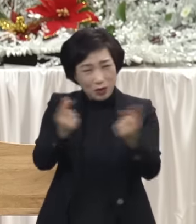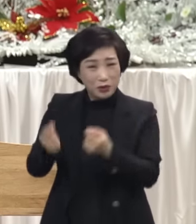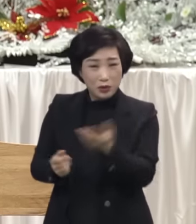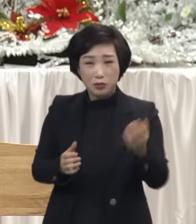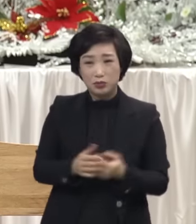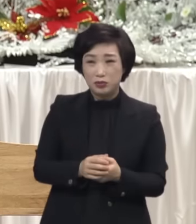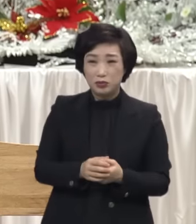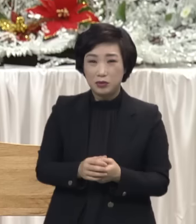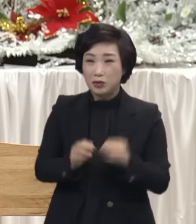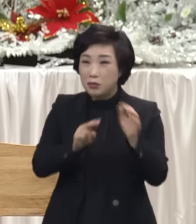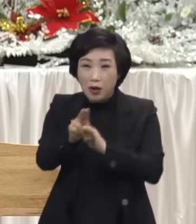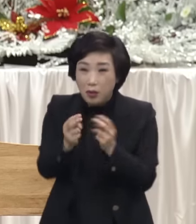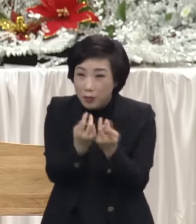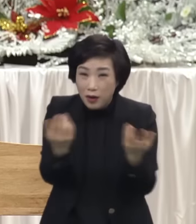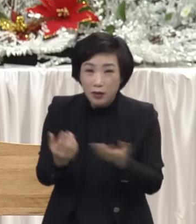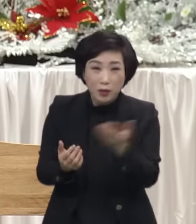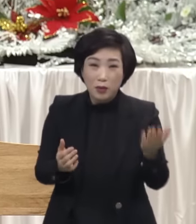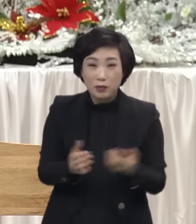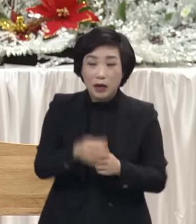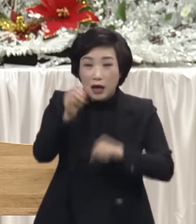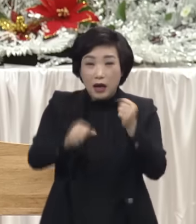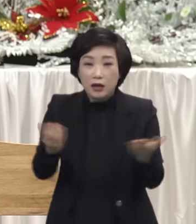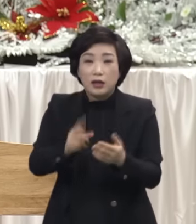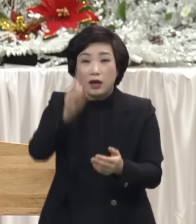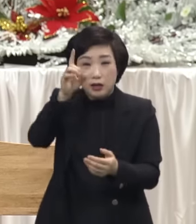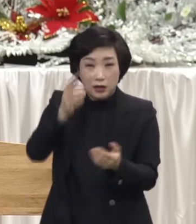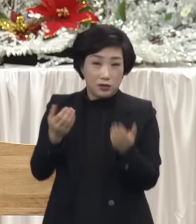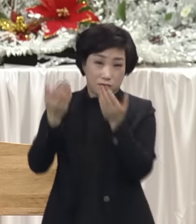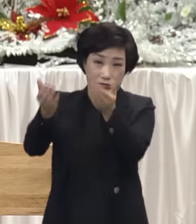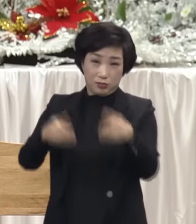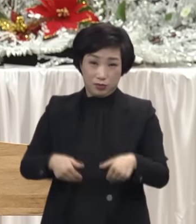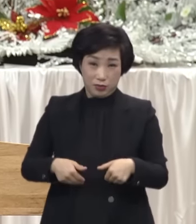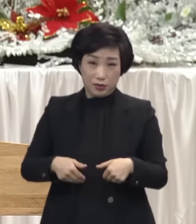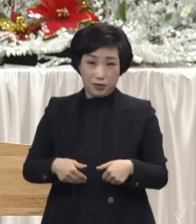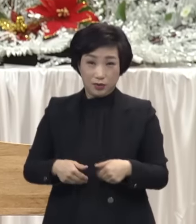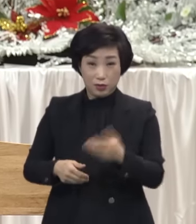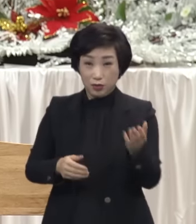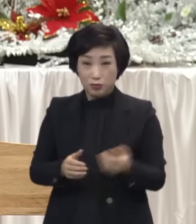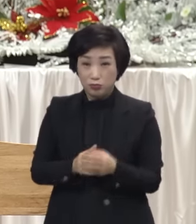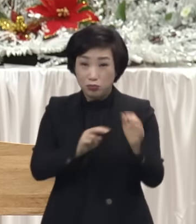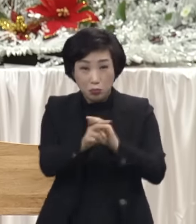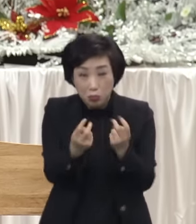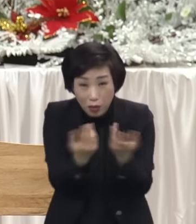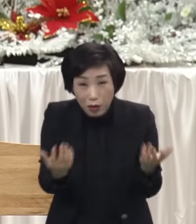변명도 핑계도 행한 것 외에는 없다. 절대 없다.